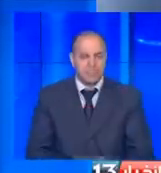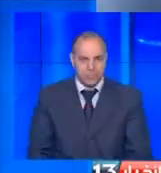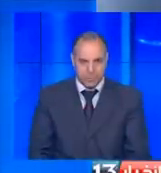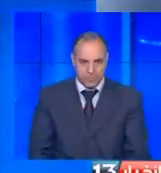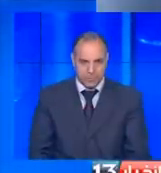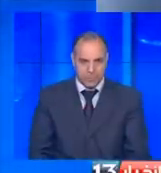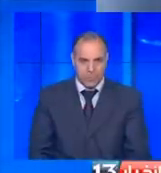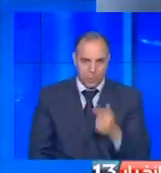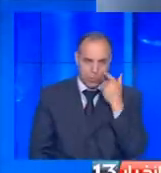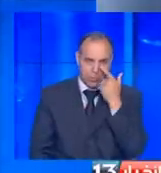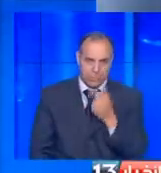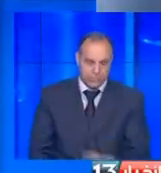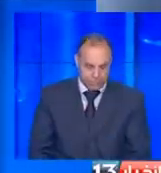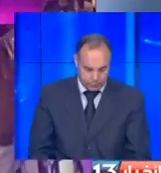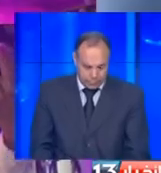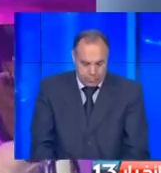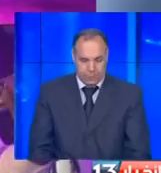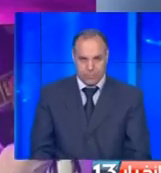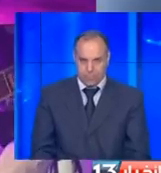الأمريكية. لنتابع.